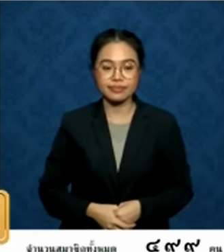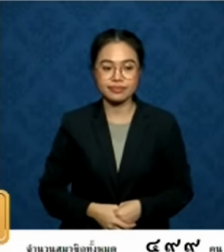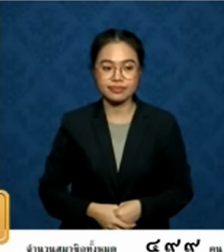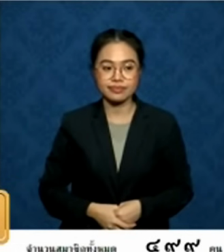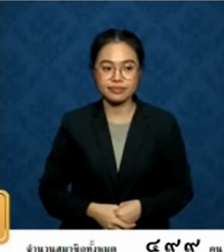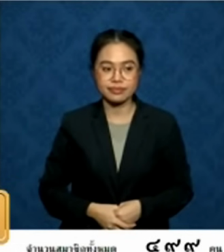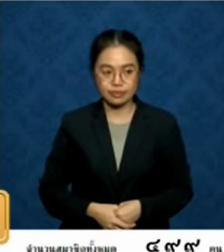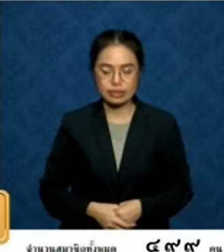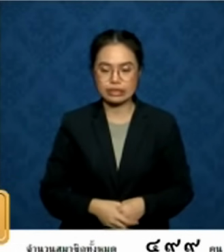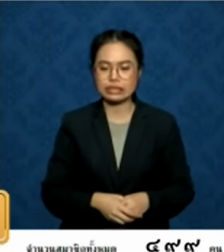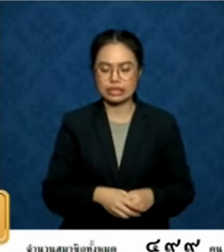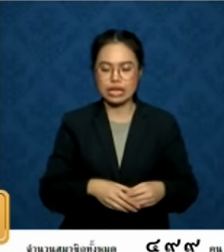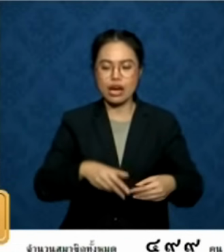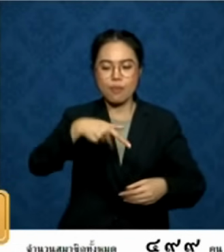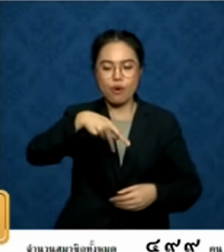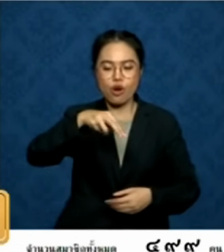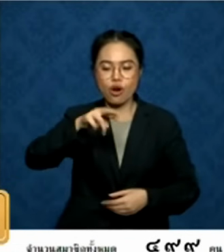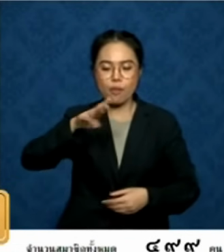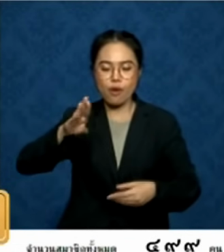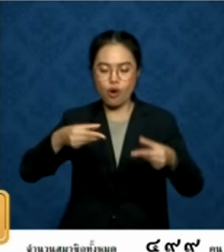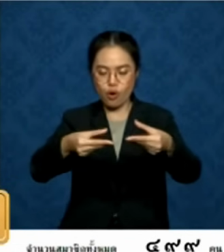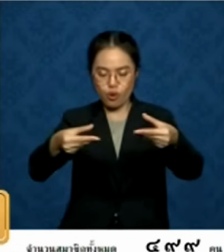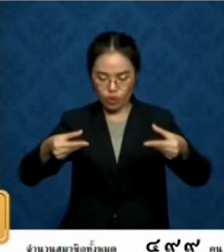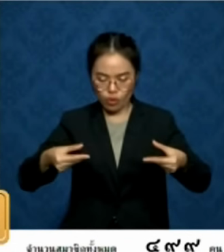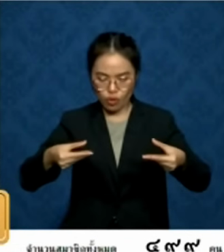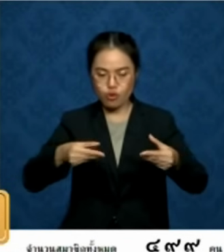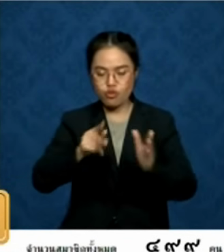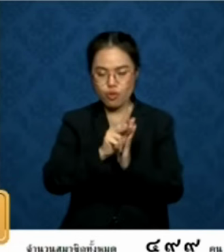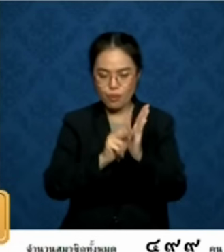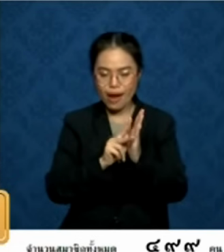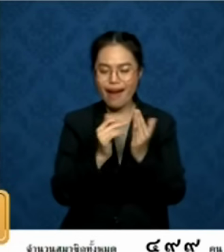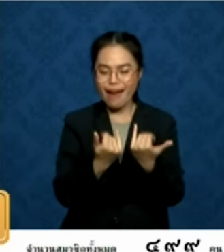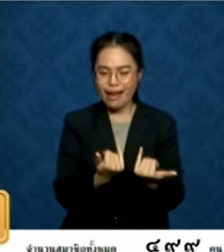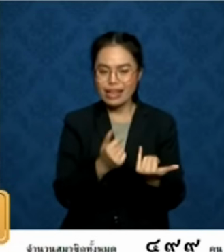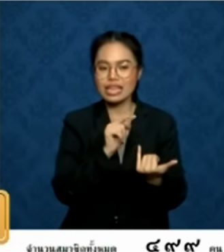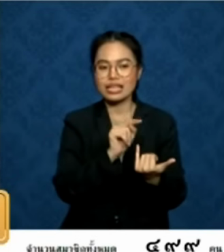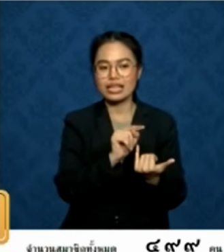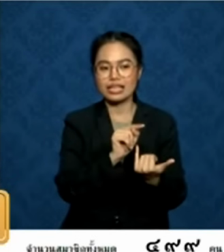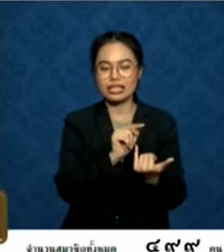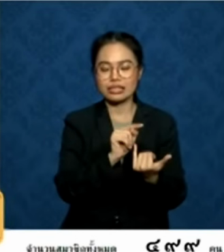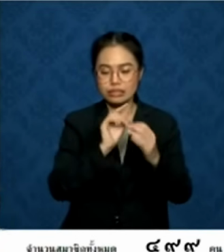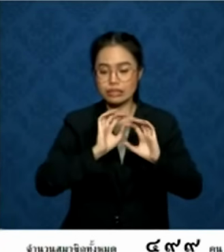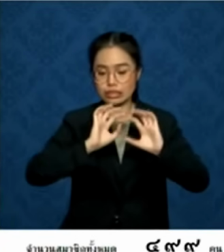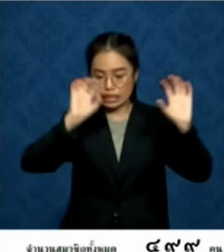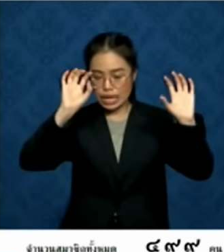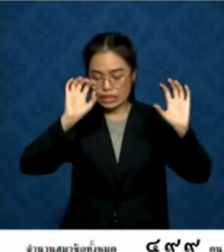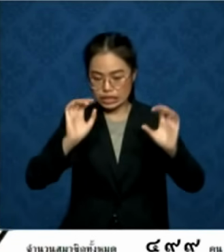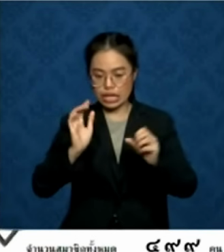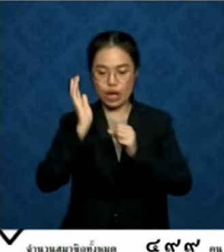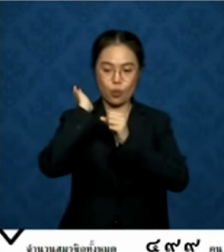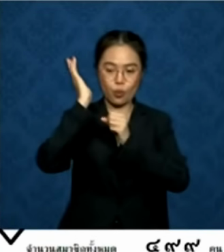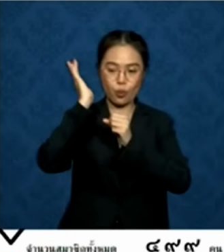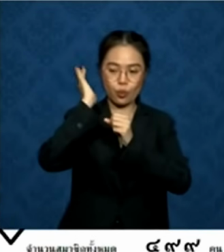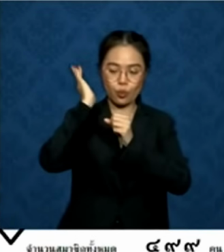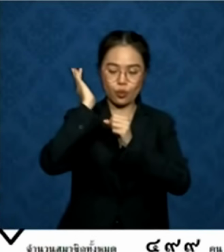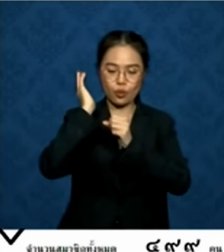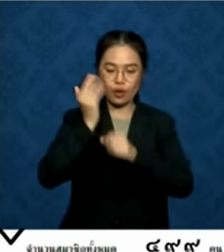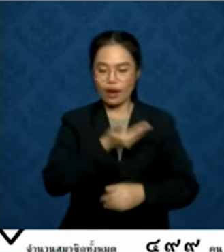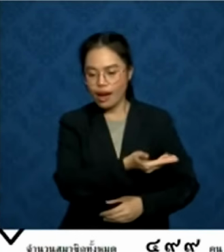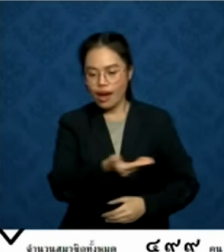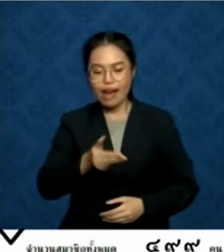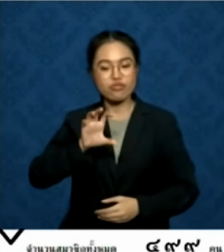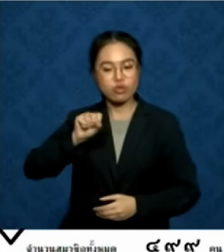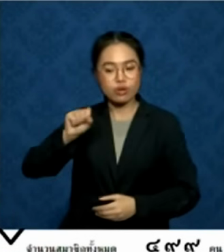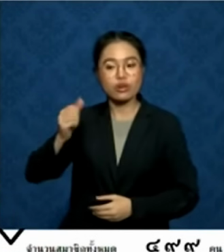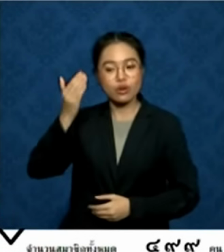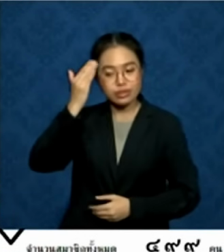ร่างพระราชบัญญัติงบประมาณรายจ่ายประจำปีงบประมาณพ.ศ. 2567ที่รัฐบาลนำเสนอต่อสมาชิกสภาผู้แทนราษฎร